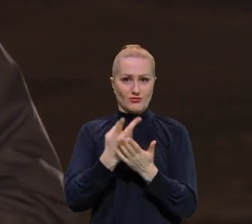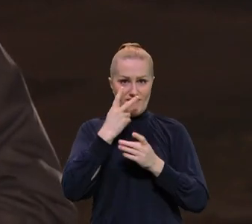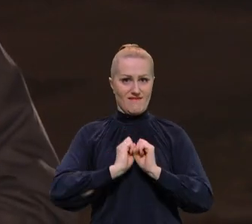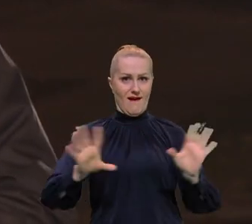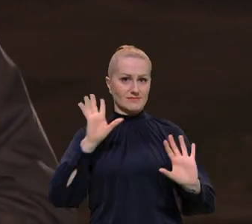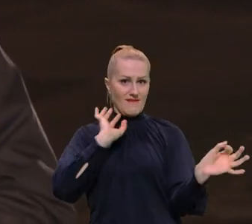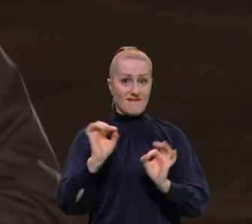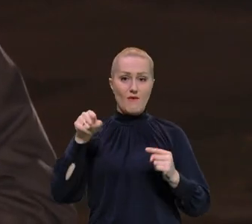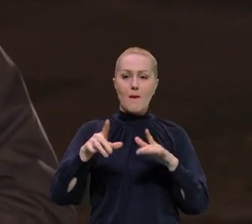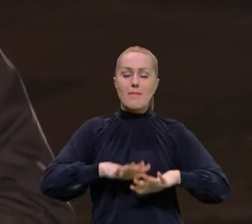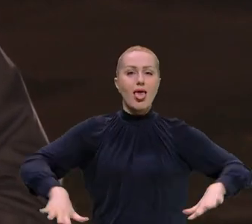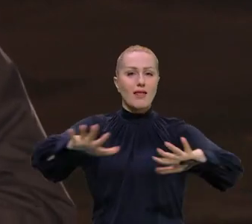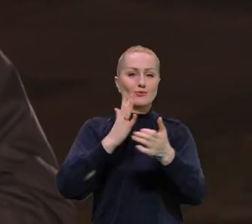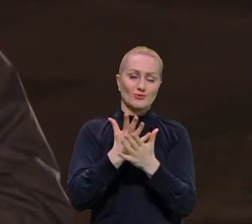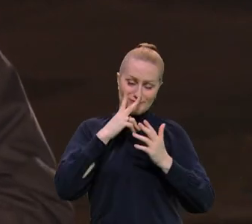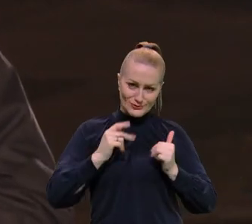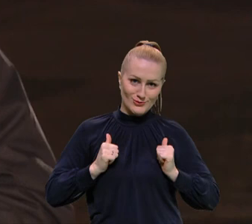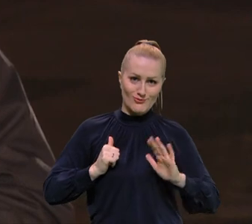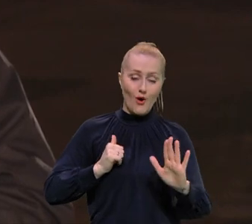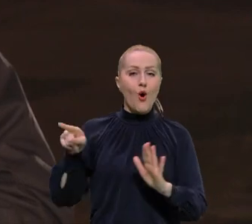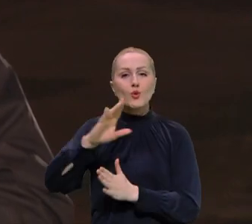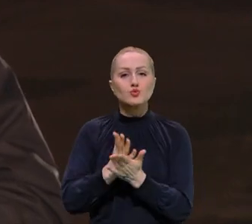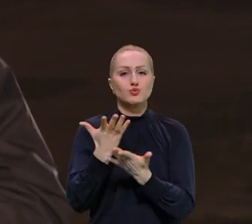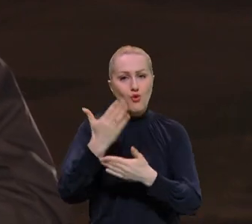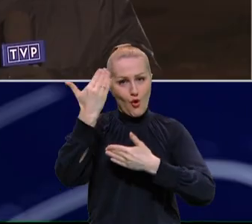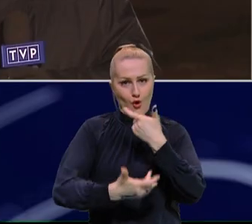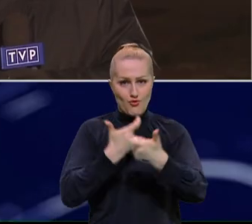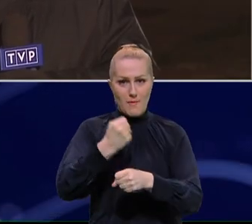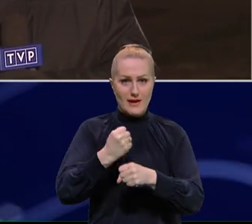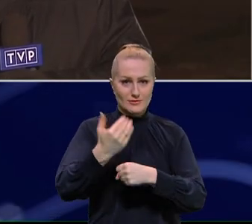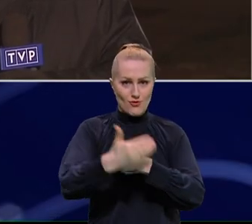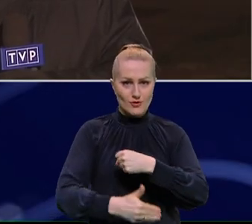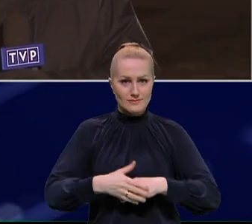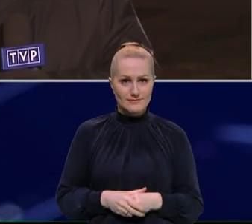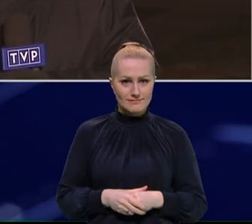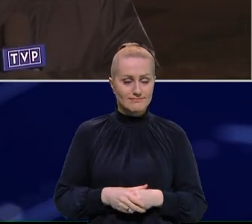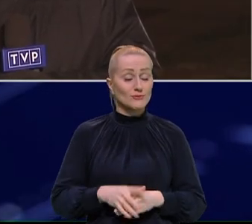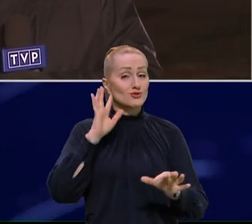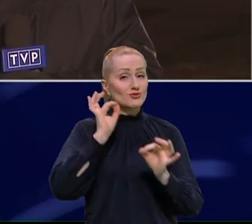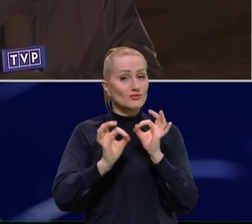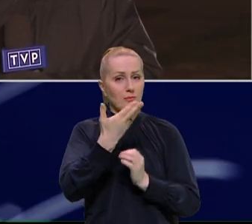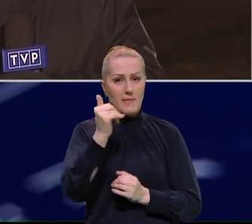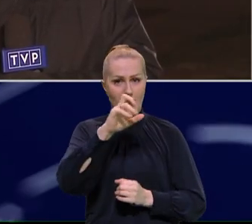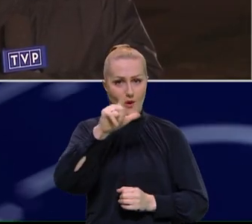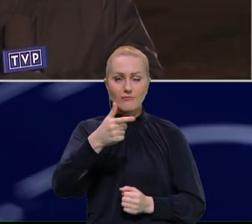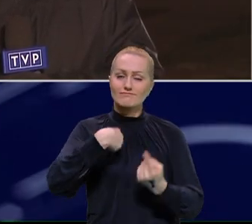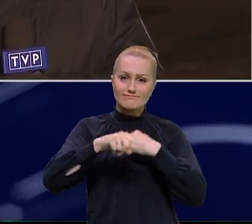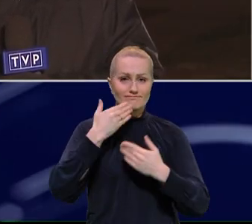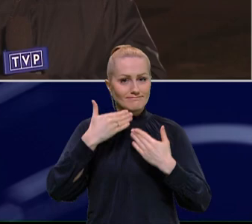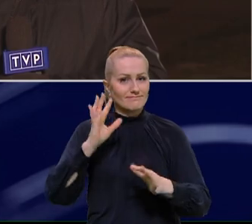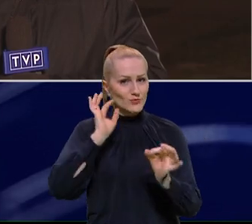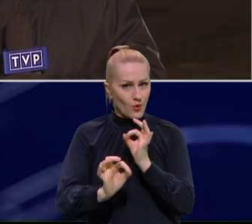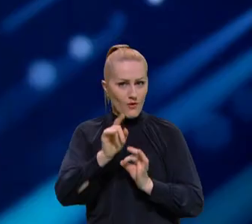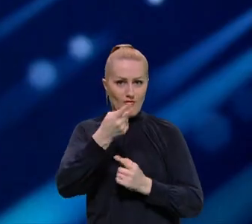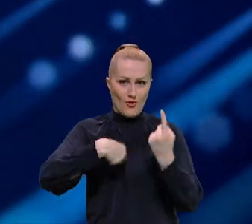że jest już tutaj spokojnie, a służby zakończyły działania. O szczegółach Michał Hetman. Michał, bardzo dziękuję za Twoją